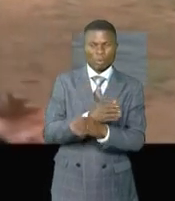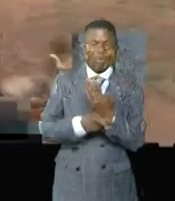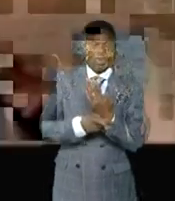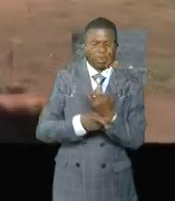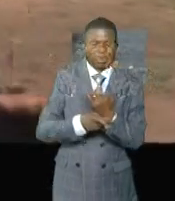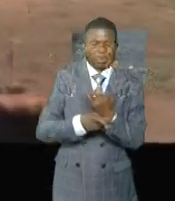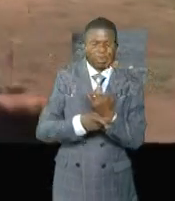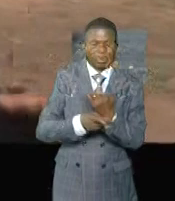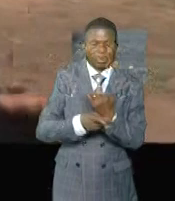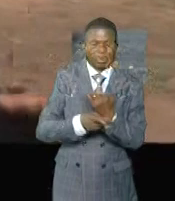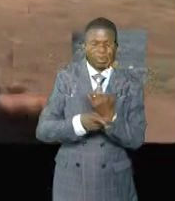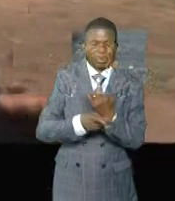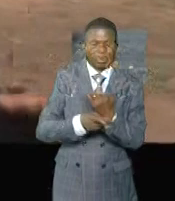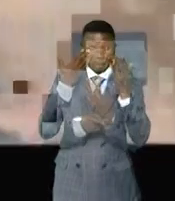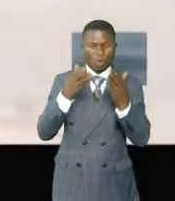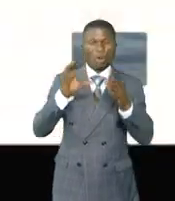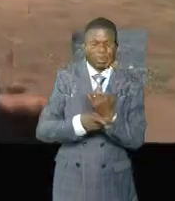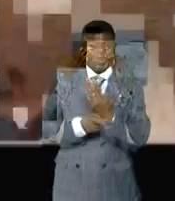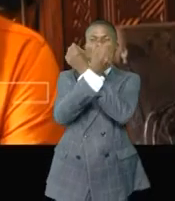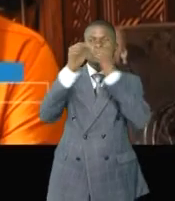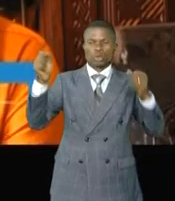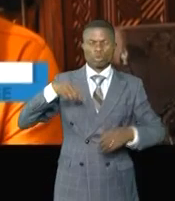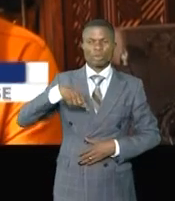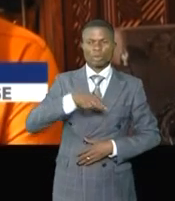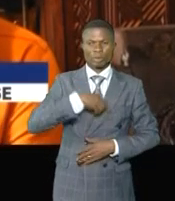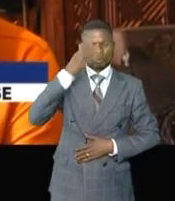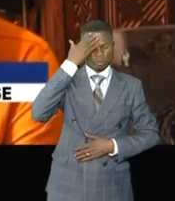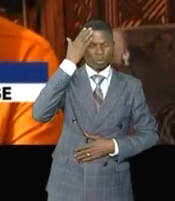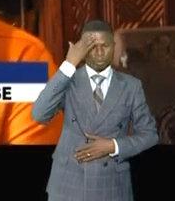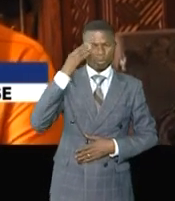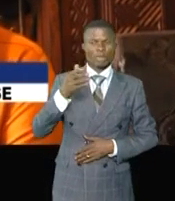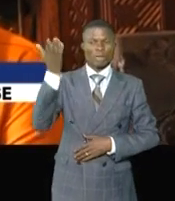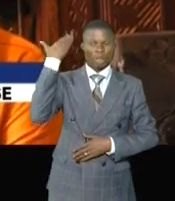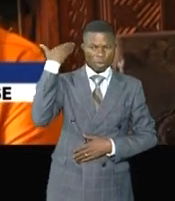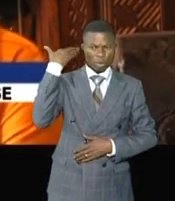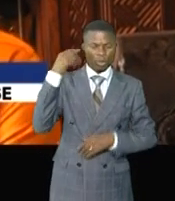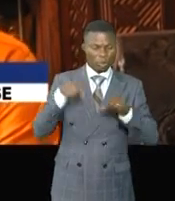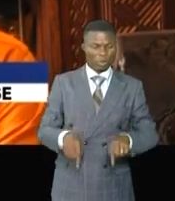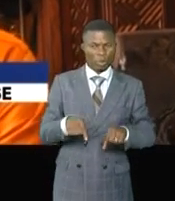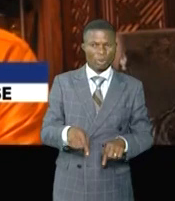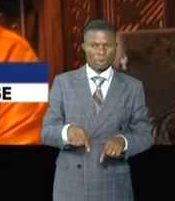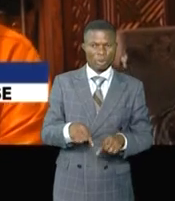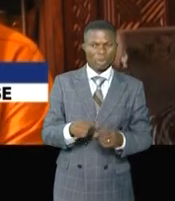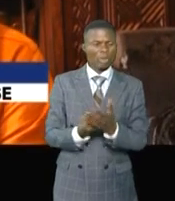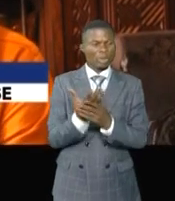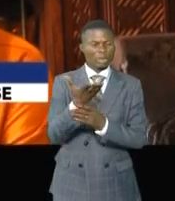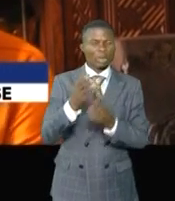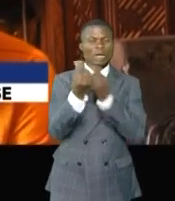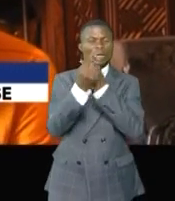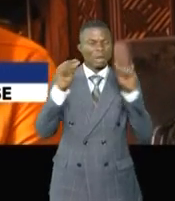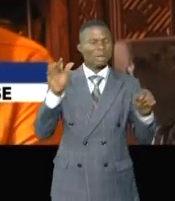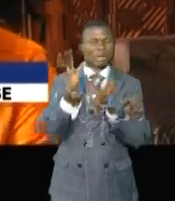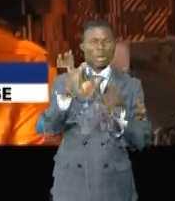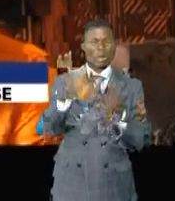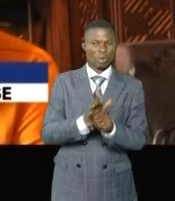pour sauver le lac Tchad. À exploiter aussi de l'eau ici chez nous qui coule gratuitement et abondamment